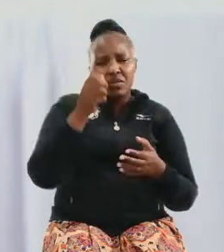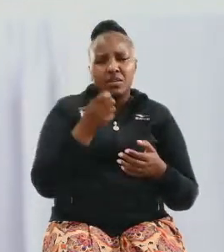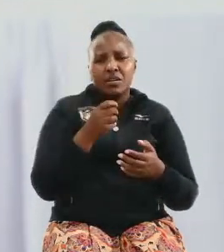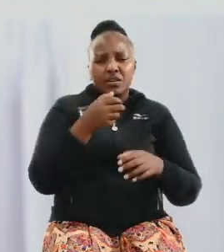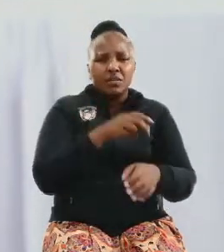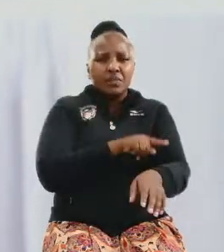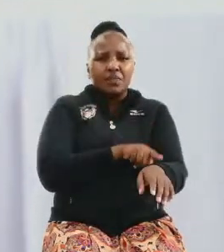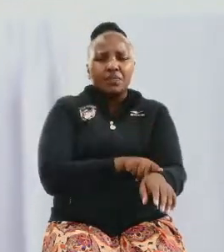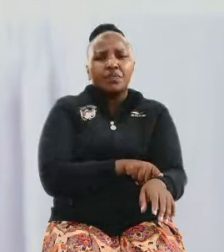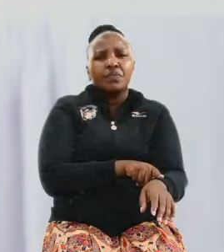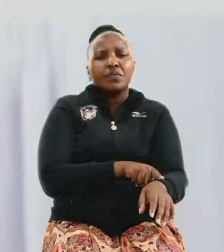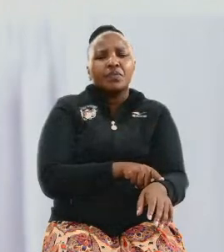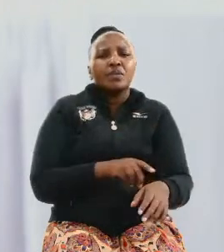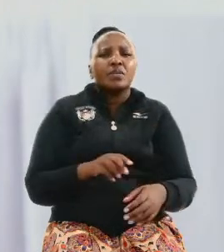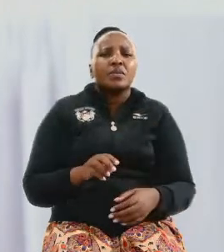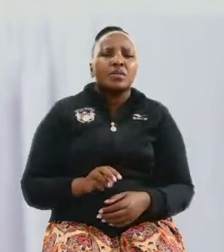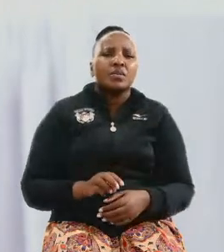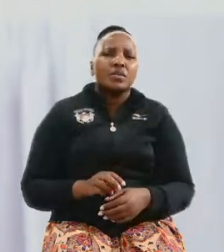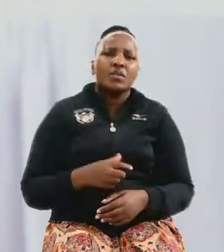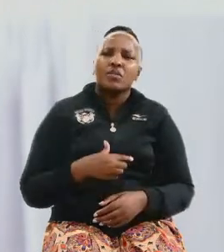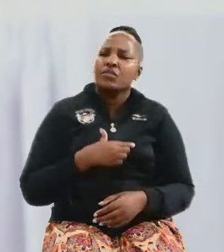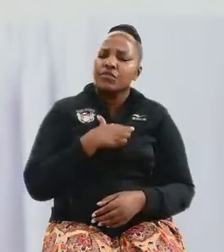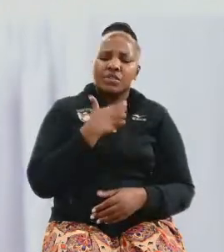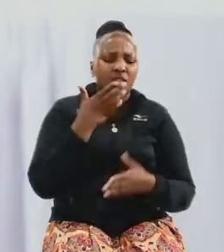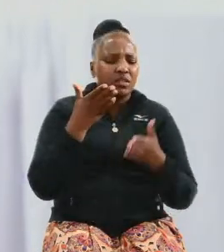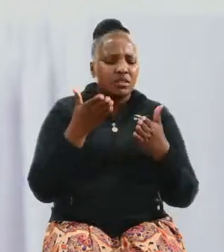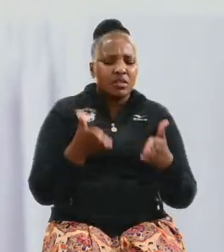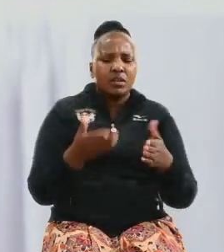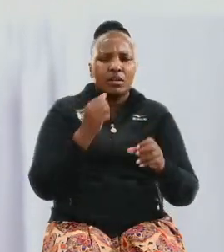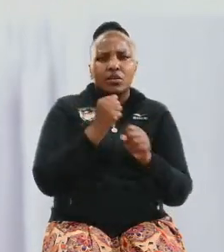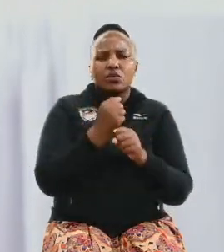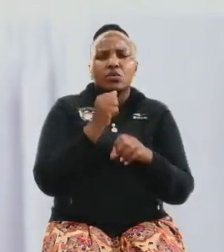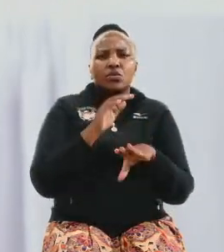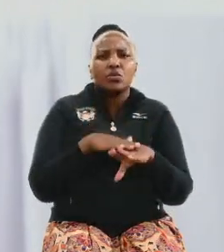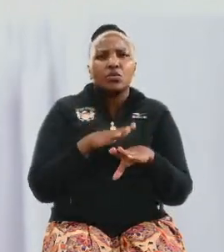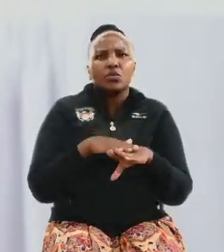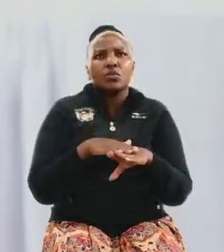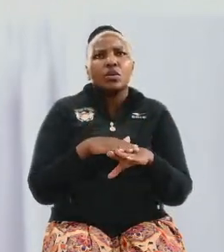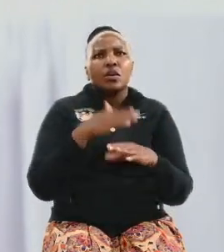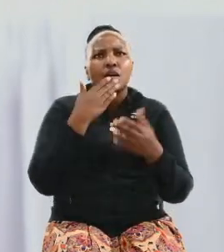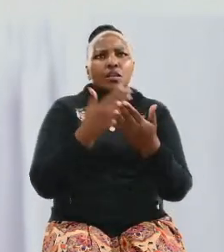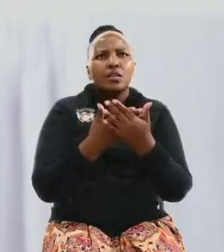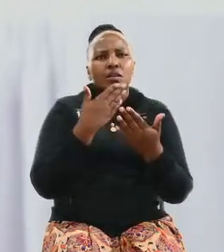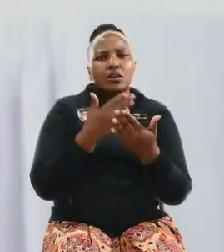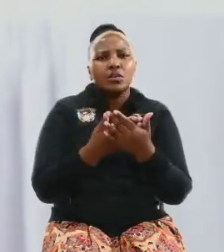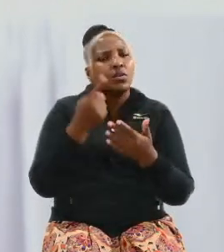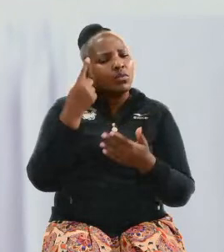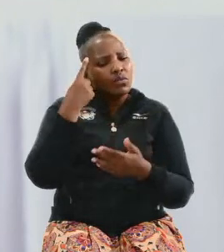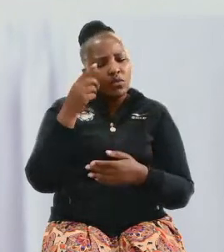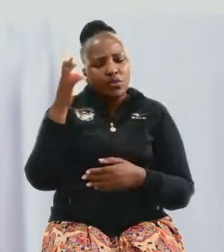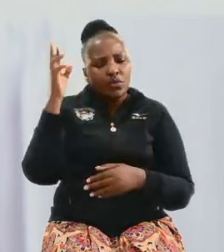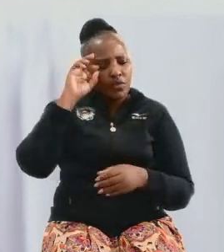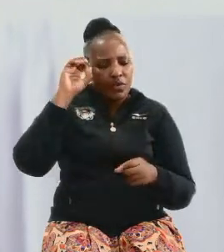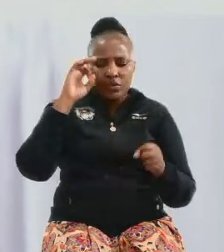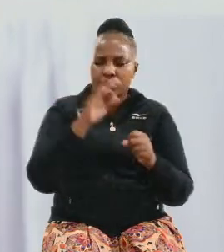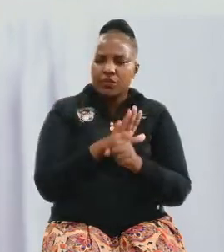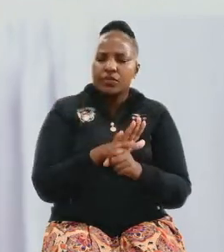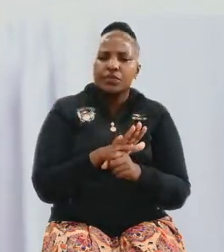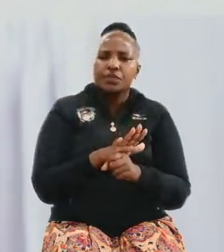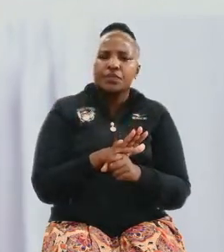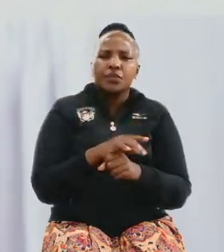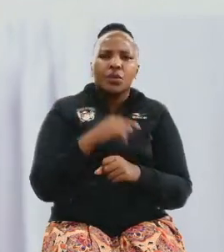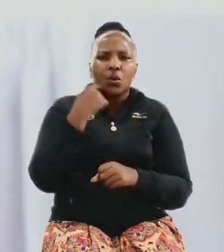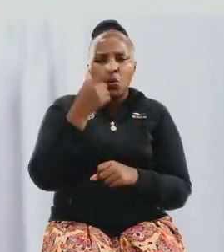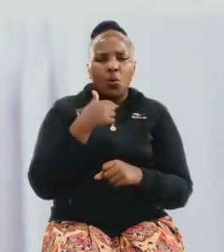Bwana. Mfalume wa ajabu, tembea pale na utende mema. Ni asante Bwana kwa kuwa wewe ni mwaminifu. Wale